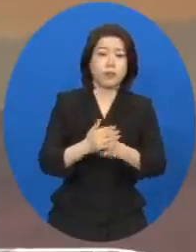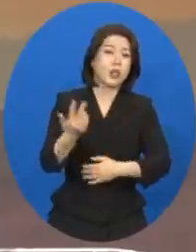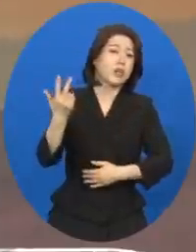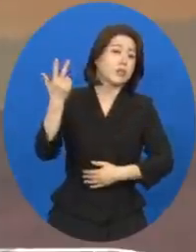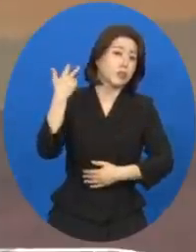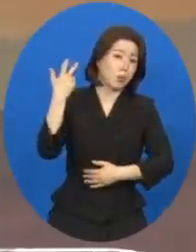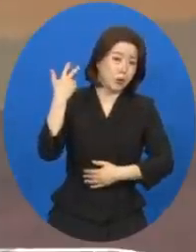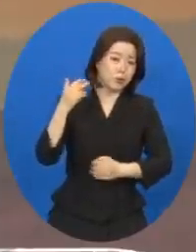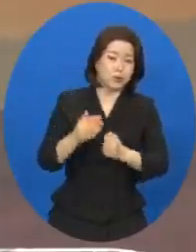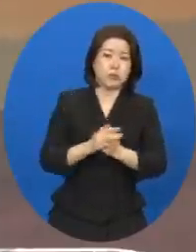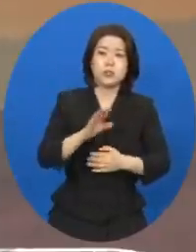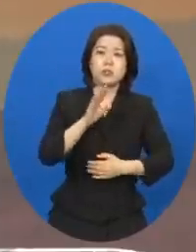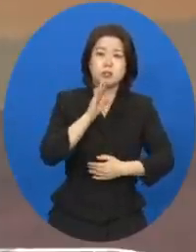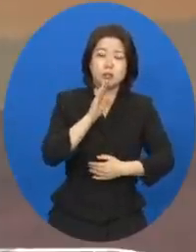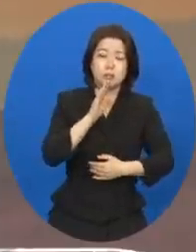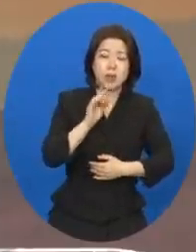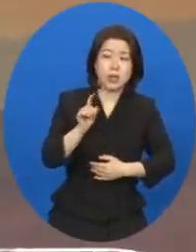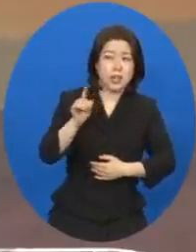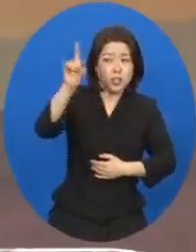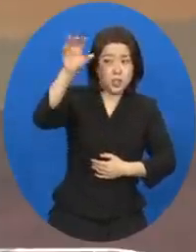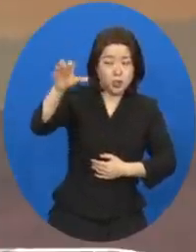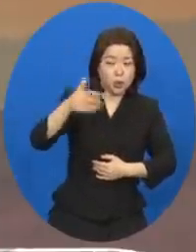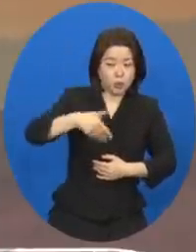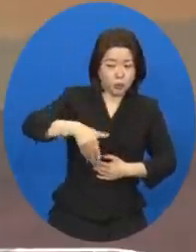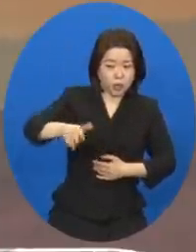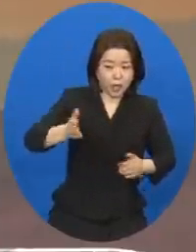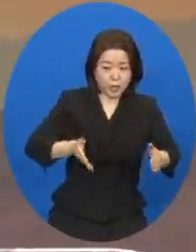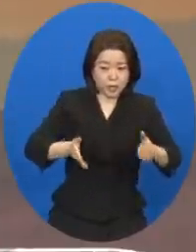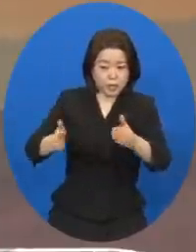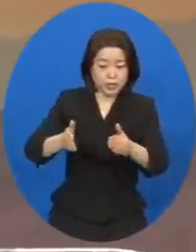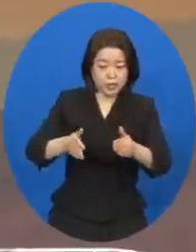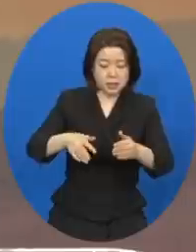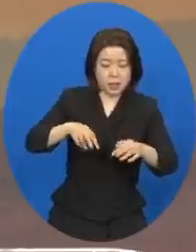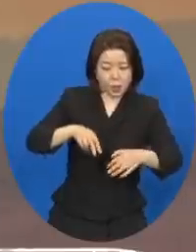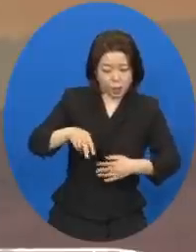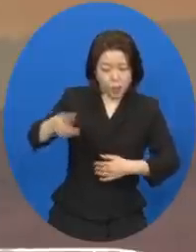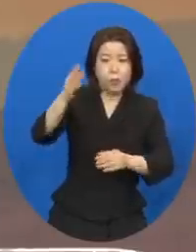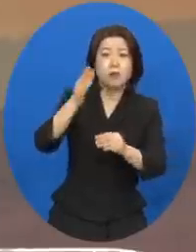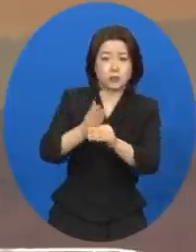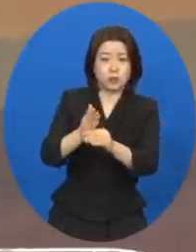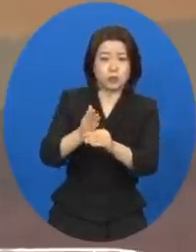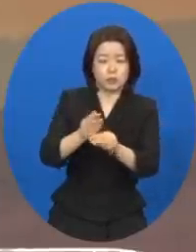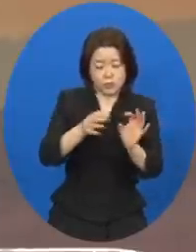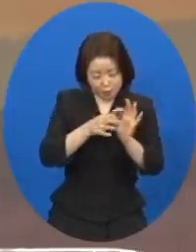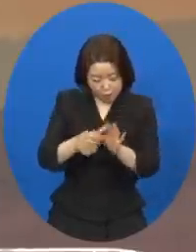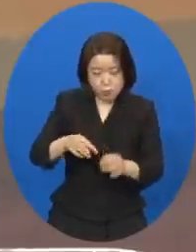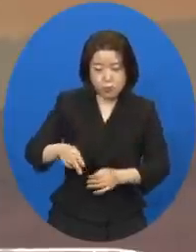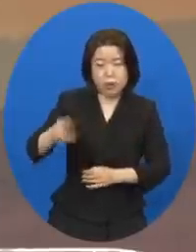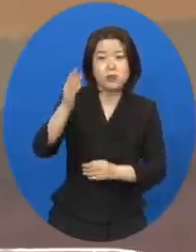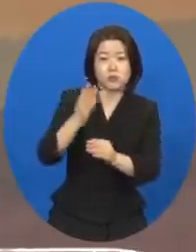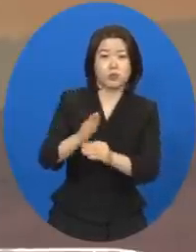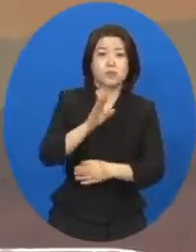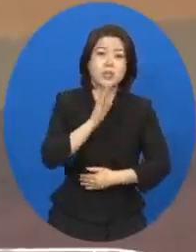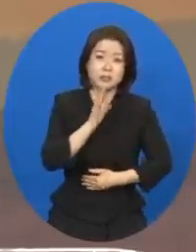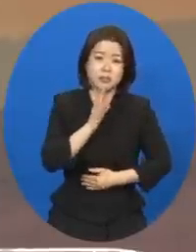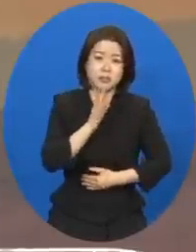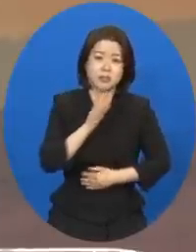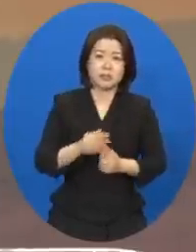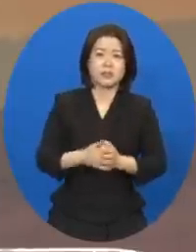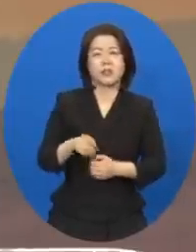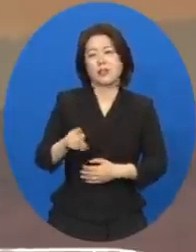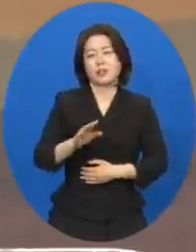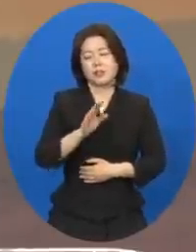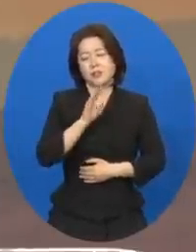주간은 천국 가는 길을 걸은 사람입니다. 천국 가는 길을 걸은 거예요. 이게